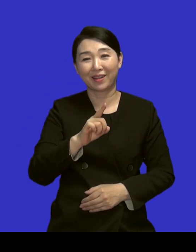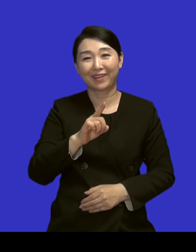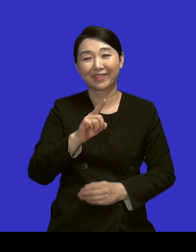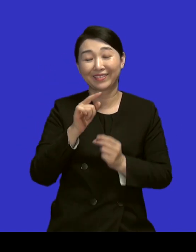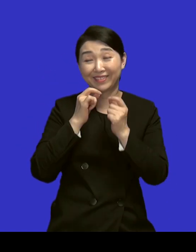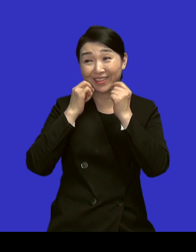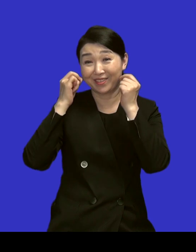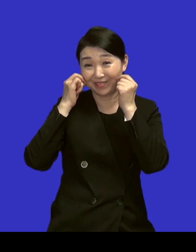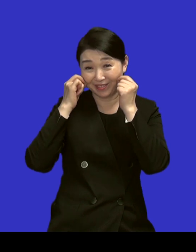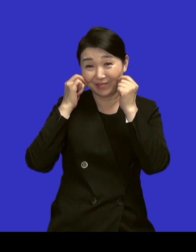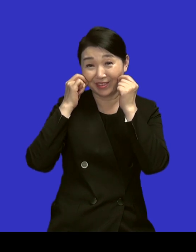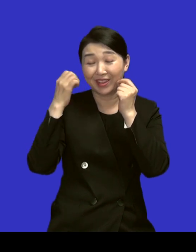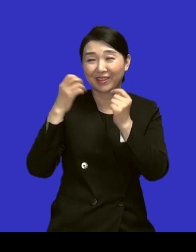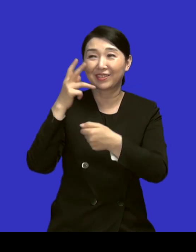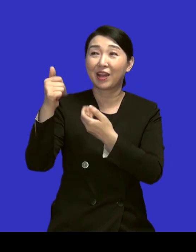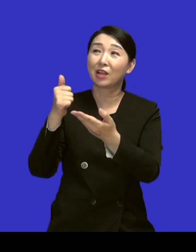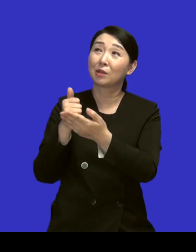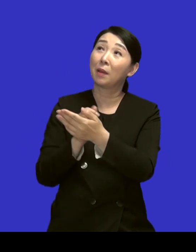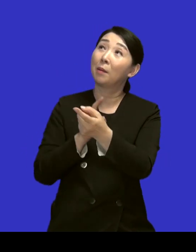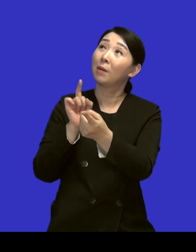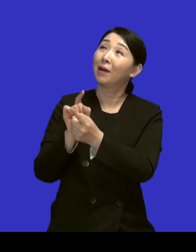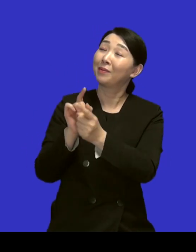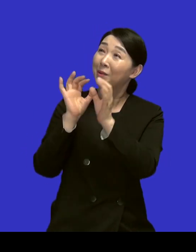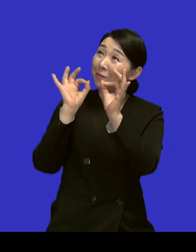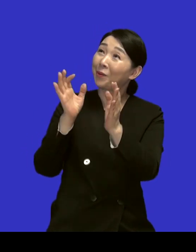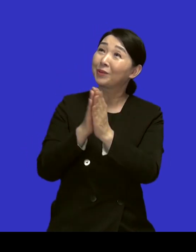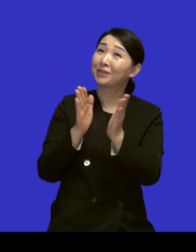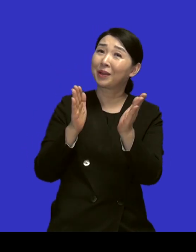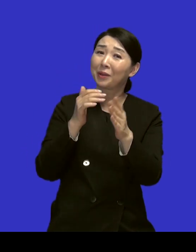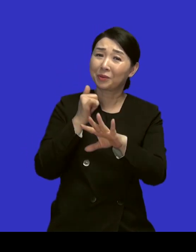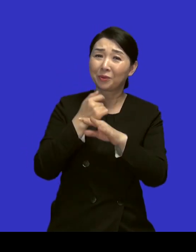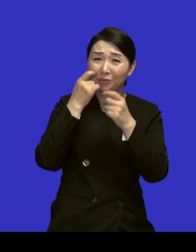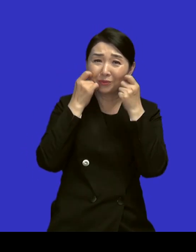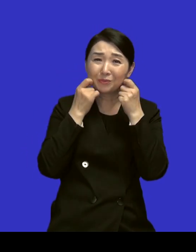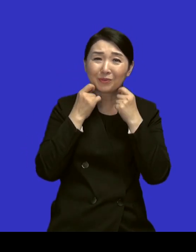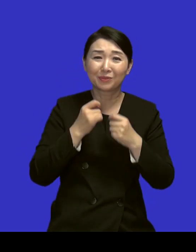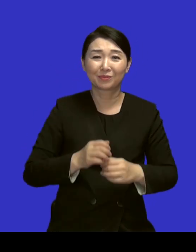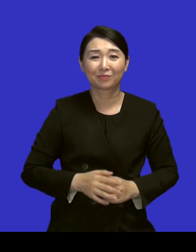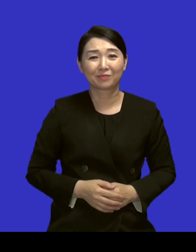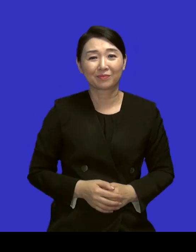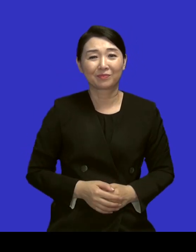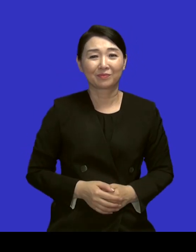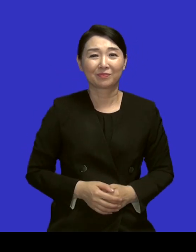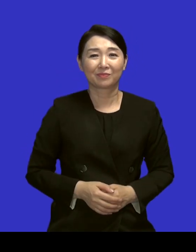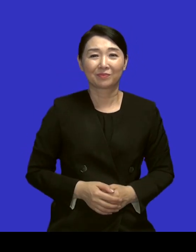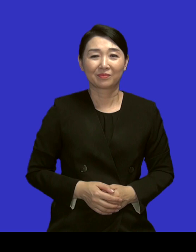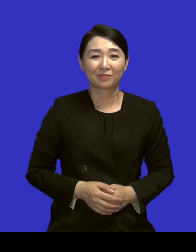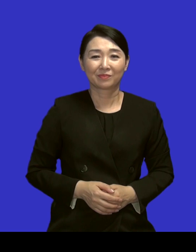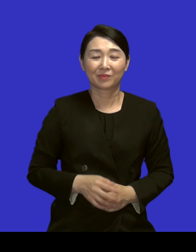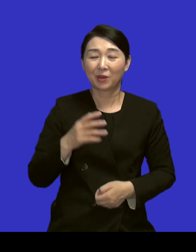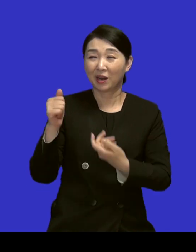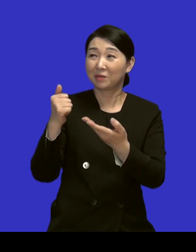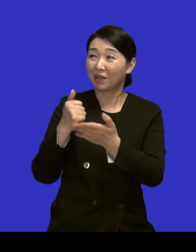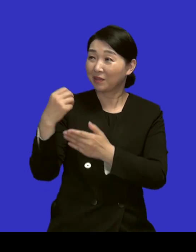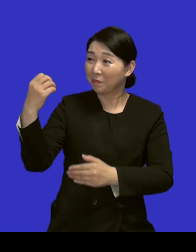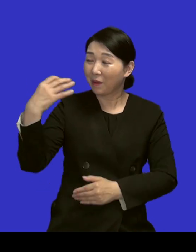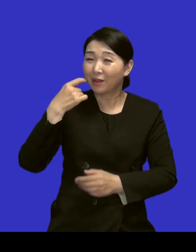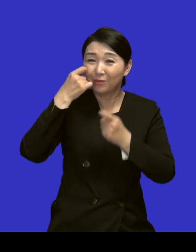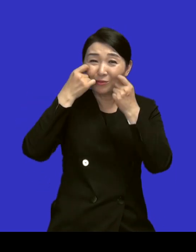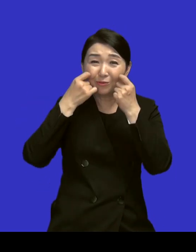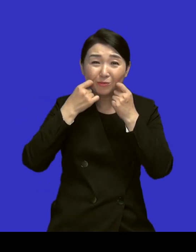웃으시면서 그날에서야 다시 보이니까 눈물이 안 멈추는 거예요. 사실 제가 그 말이 저에게 더 눈물이 났던